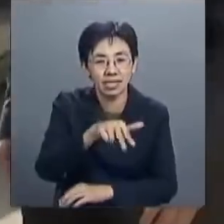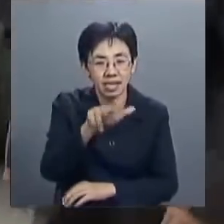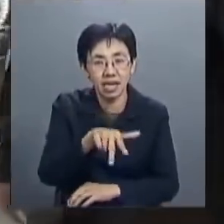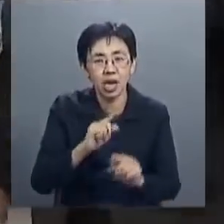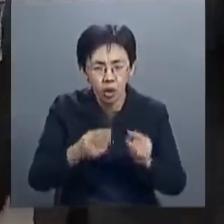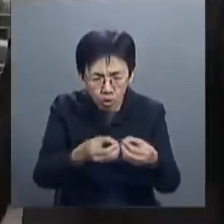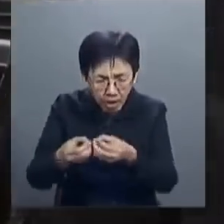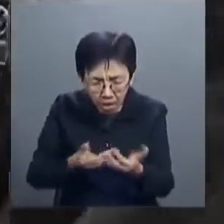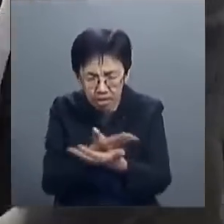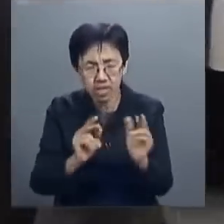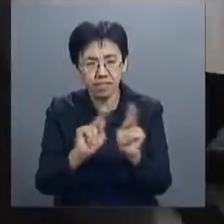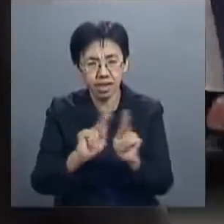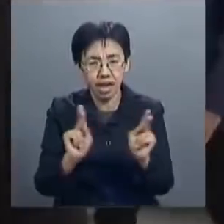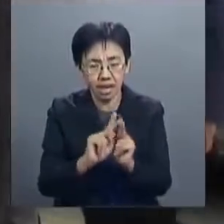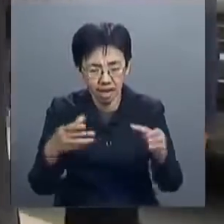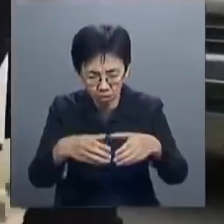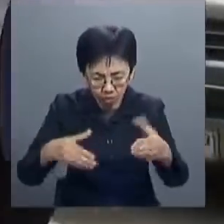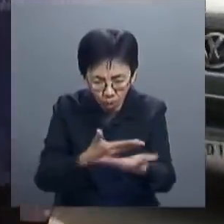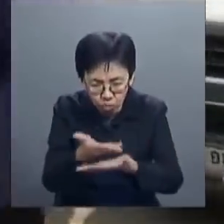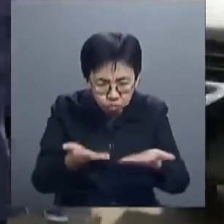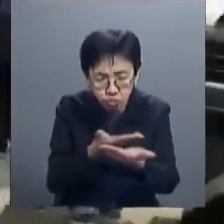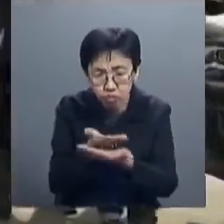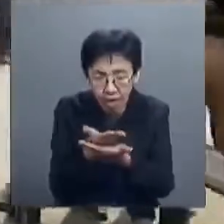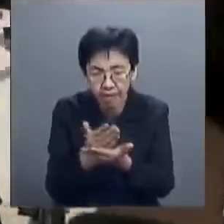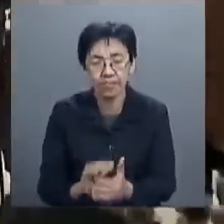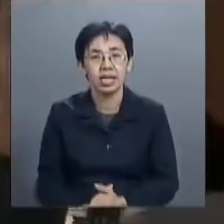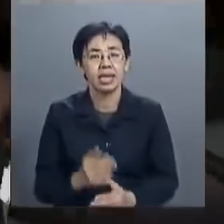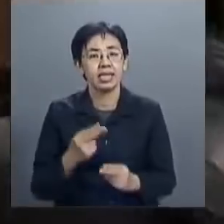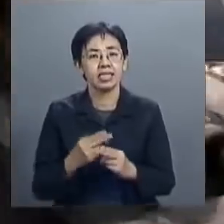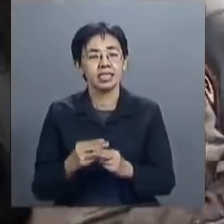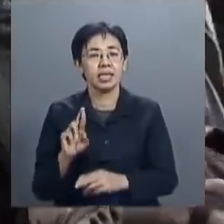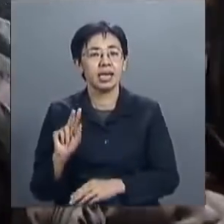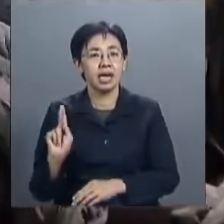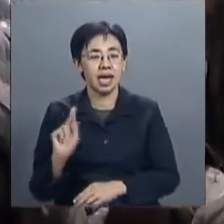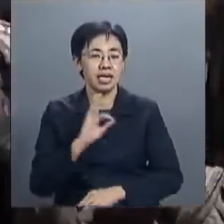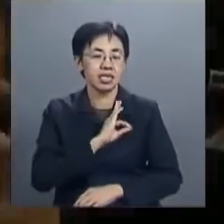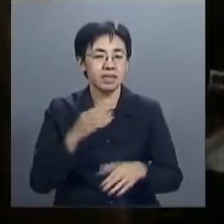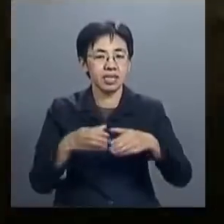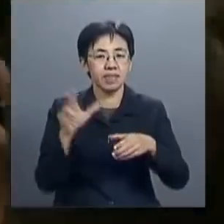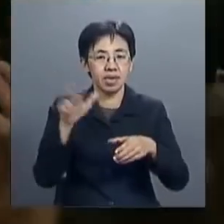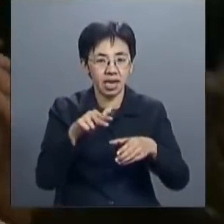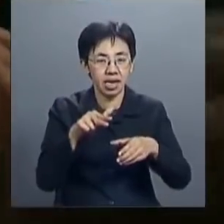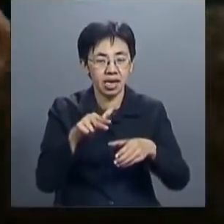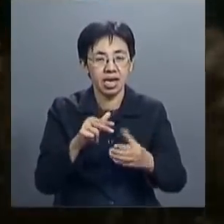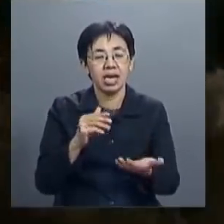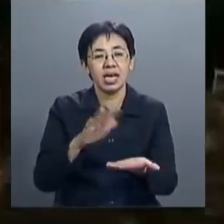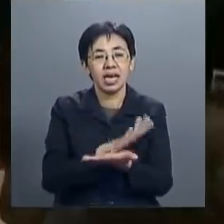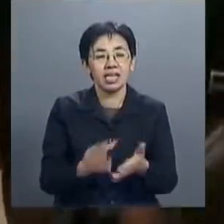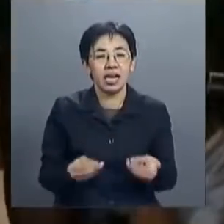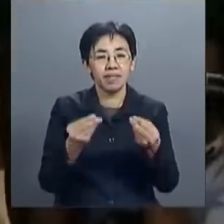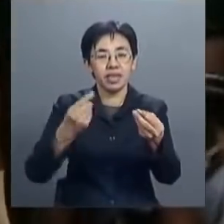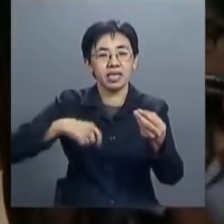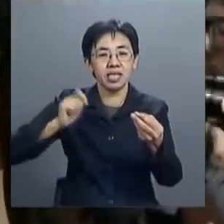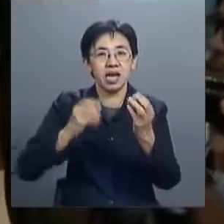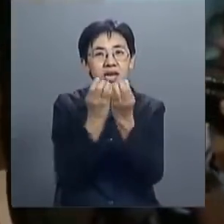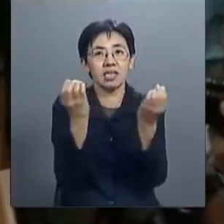ารือกับกรรมการบริหารพรรคส่วนหนึ่งขณะที่นายเรืองไกรลีกิจวัฒนะสมาชิกพรรคนะคะกำลังจะไปยื่นต่อศาลรัฐธรรมนู